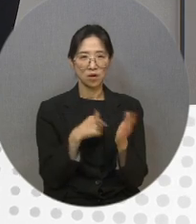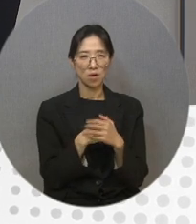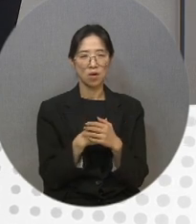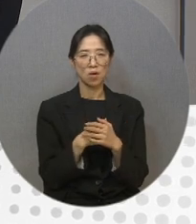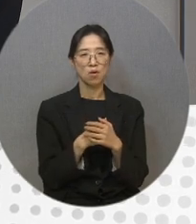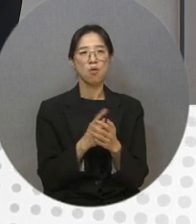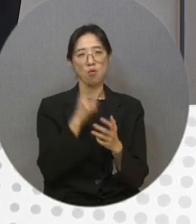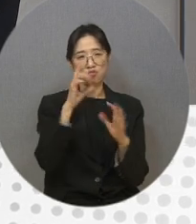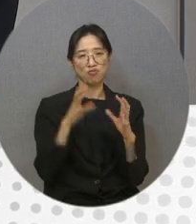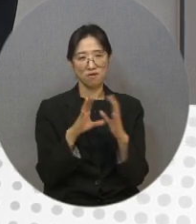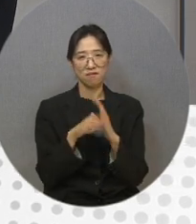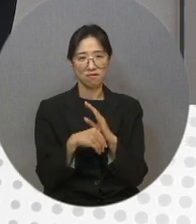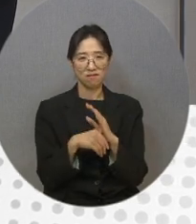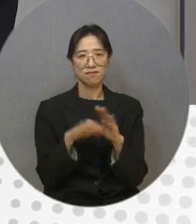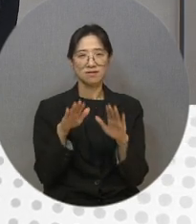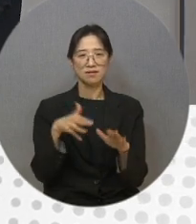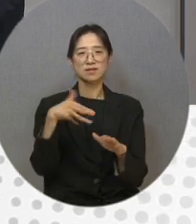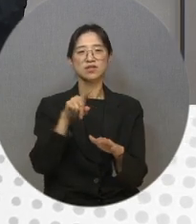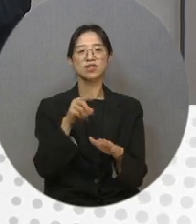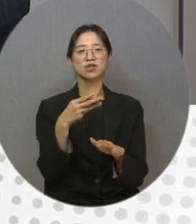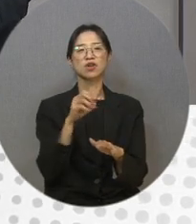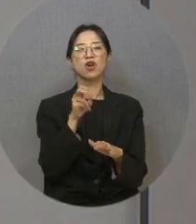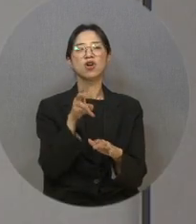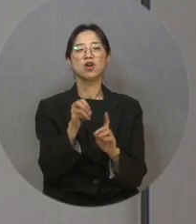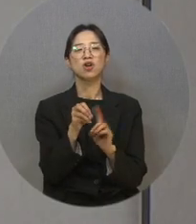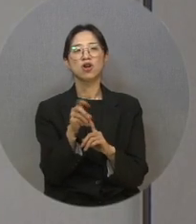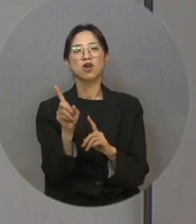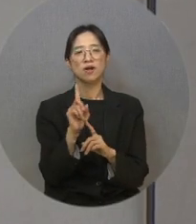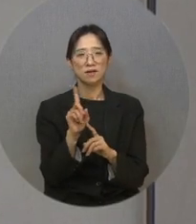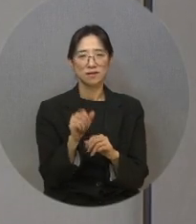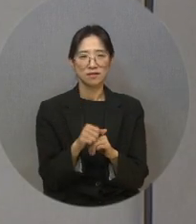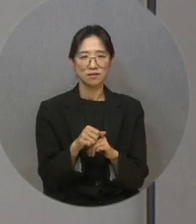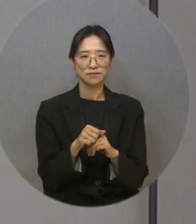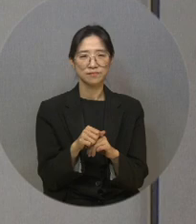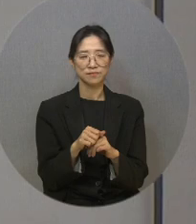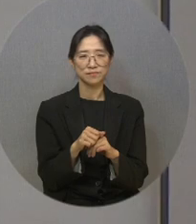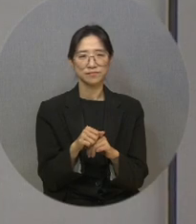고구려도 지금 철령이라는 것은 철령에서